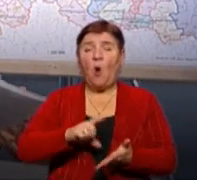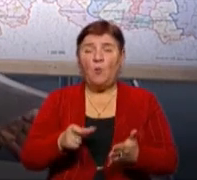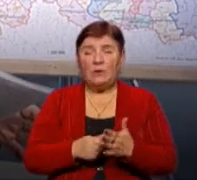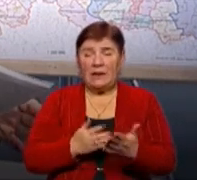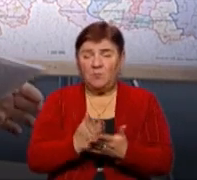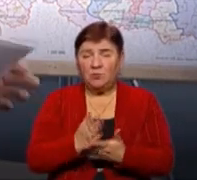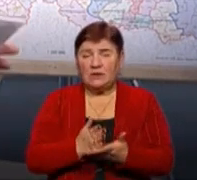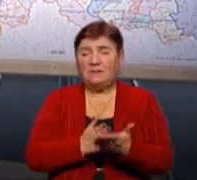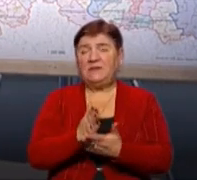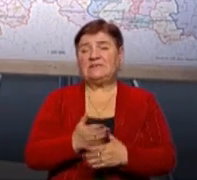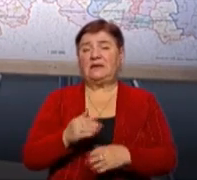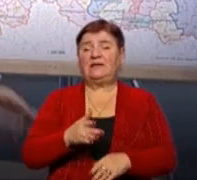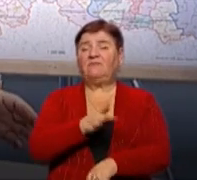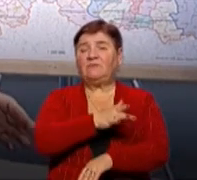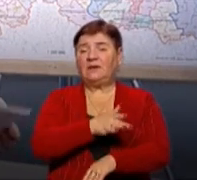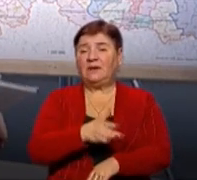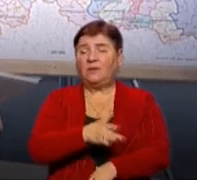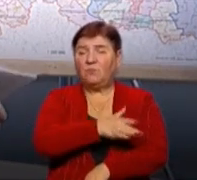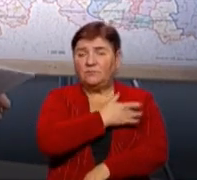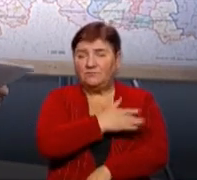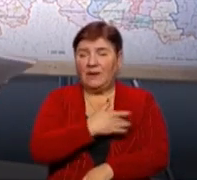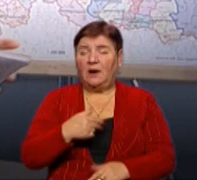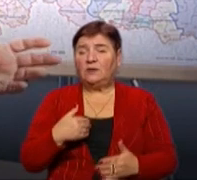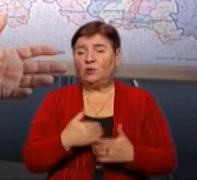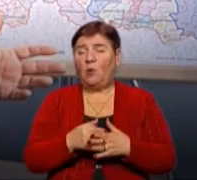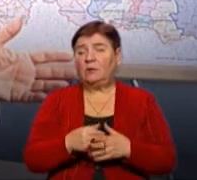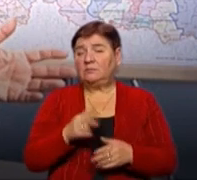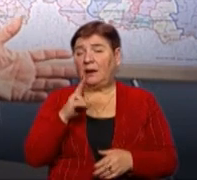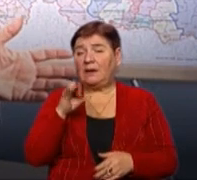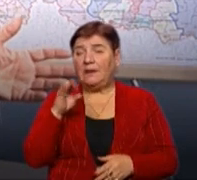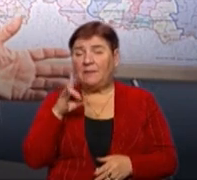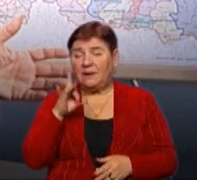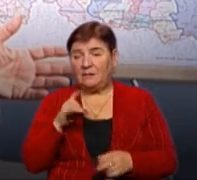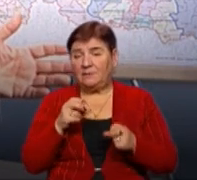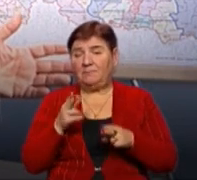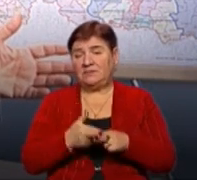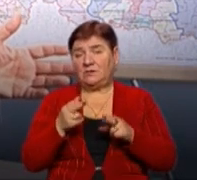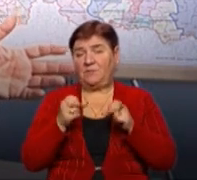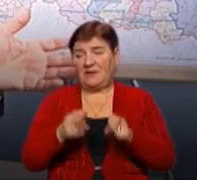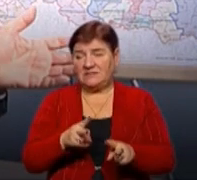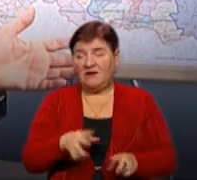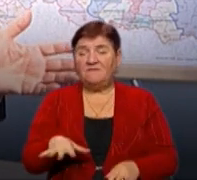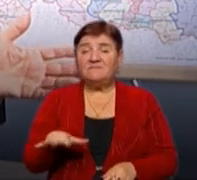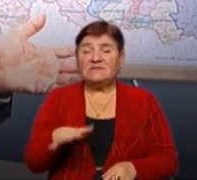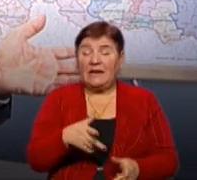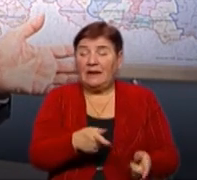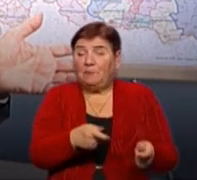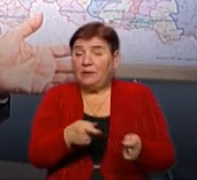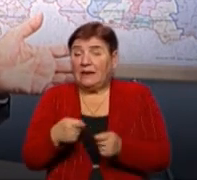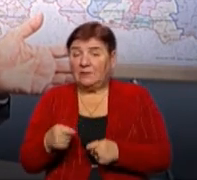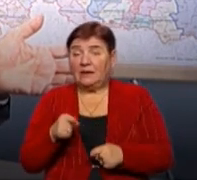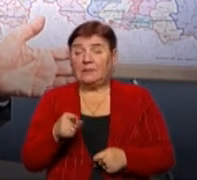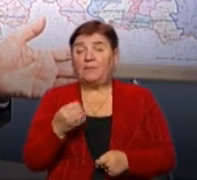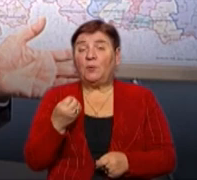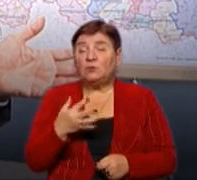центрів надання адміністративних послуг, навіть до кібербезпеки. Все це юридичний факультет не потягне абсолютно, там просто